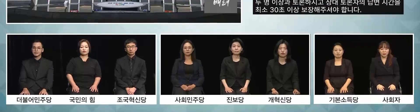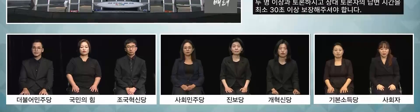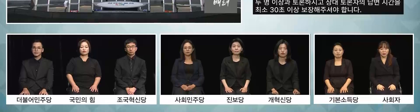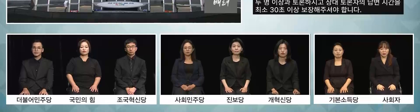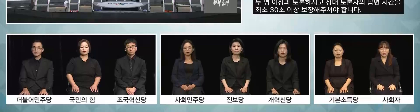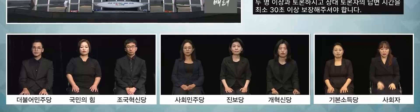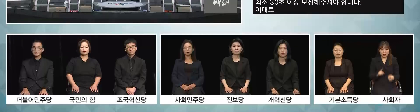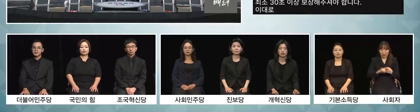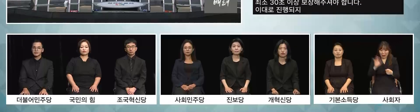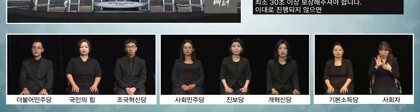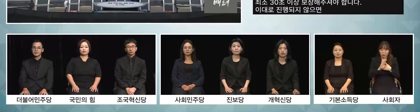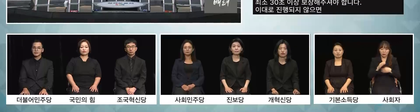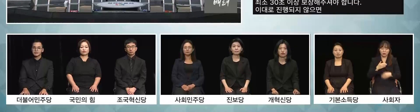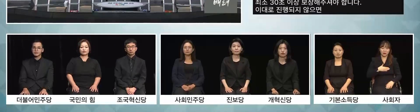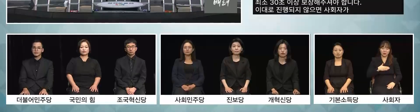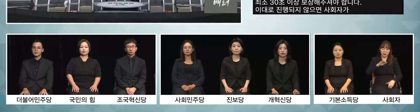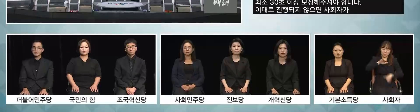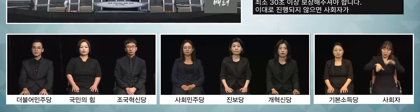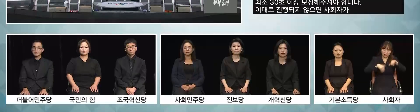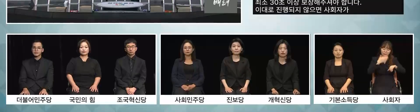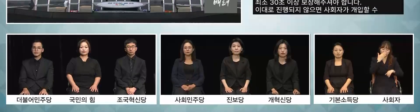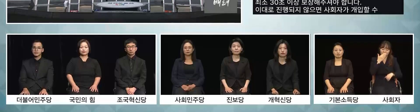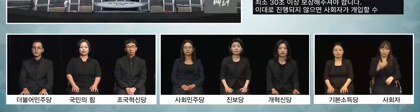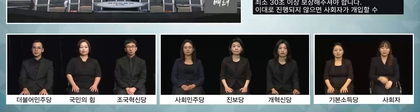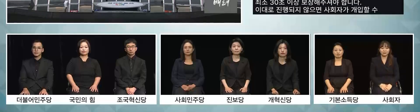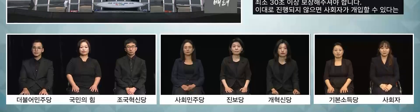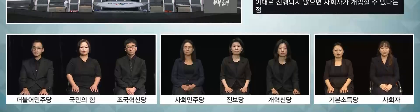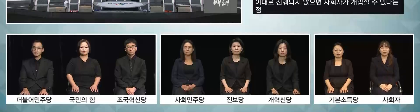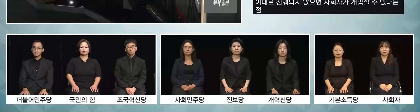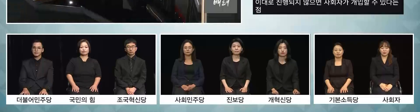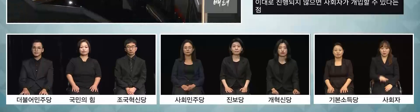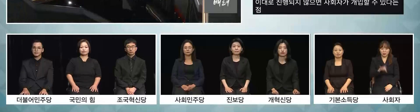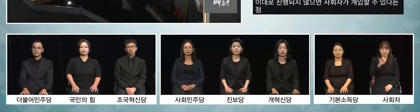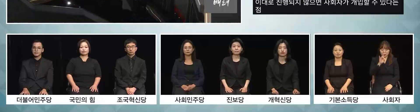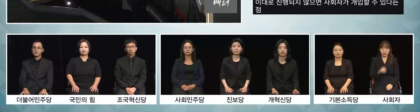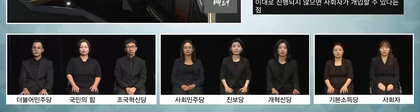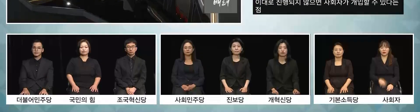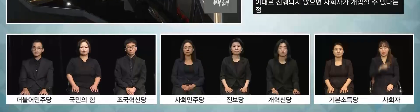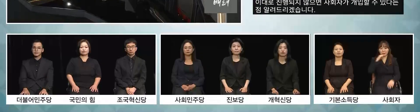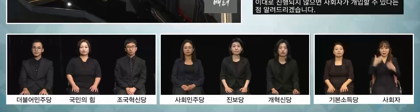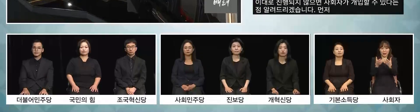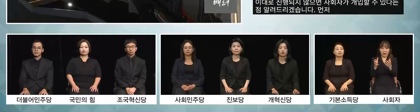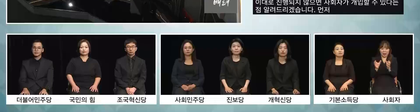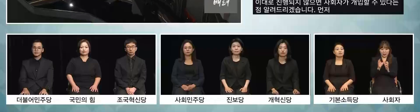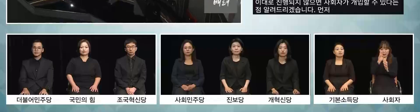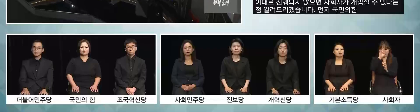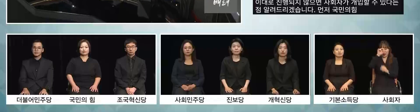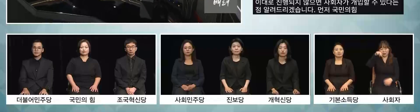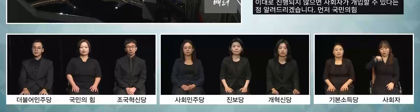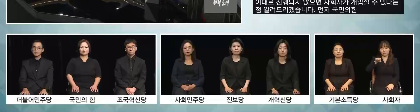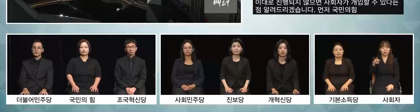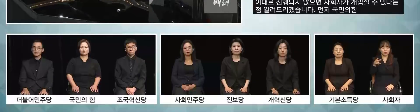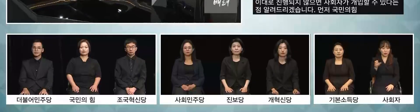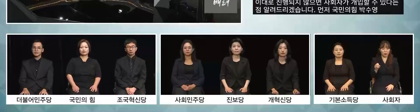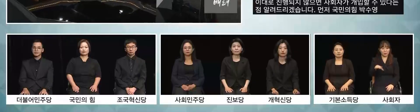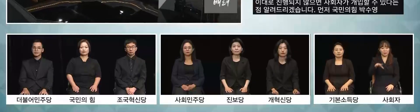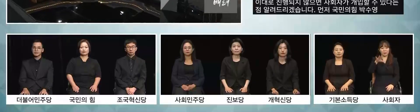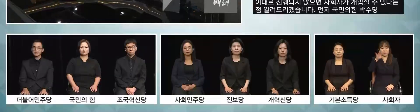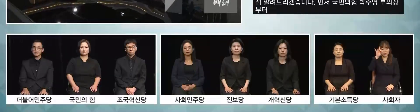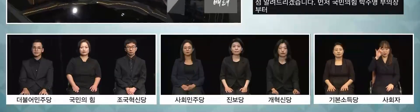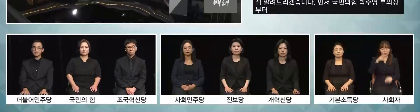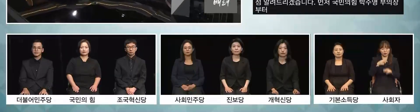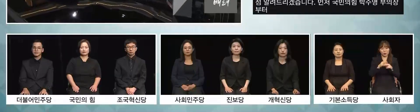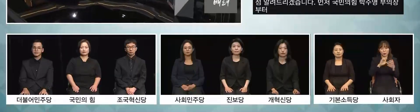진행되지 않으면 사회자가 개입할 수 있다는 점 알려드리겠습니다. 자, 먼저 국민의힘 박수영 부의장부터 주도권